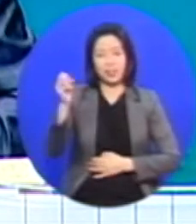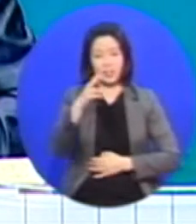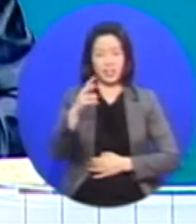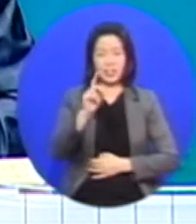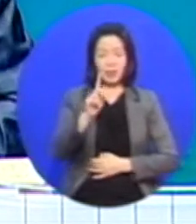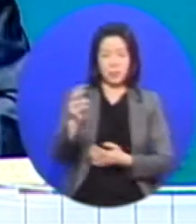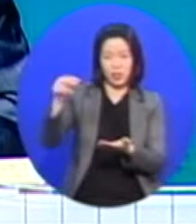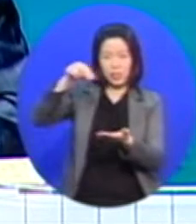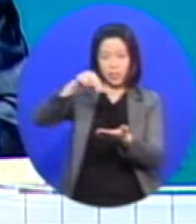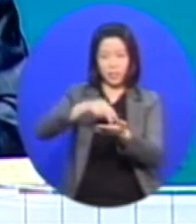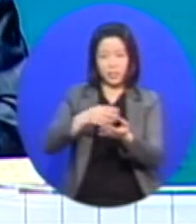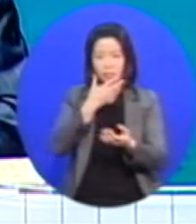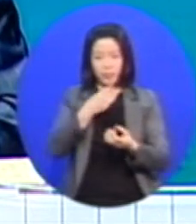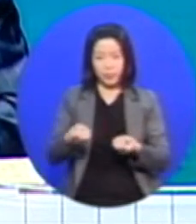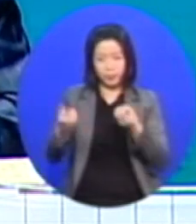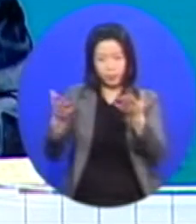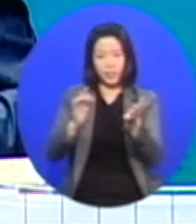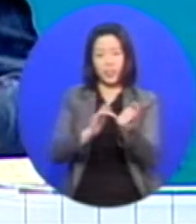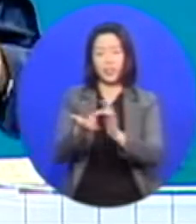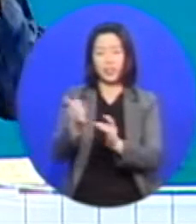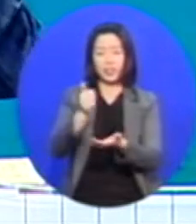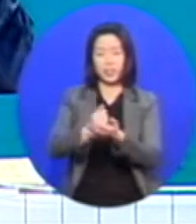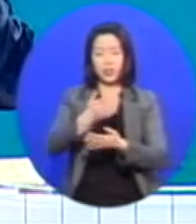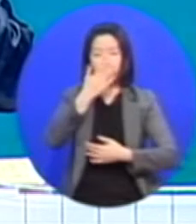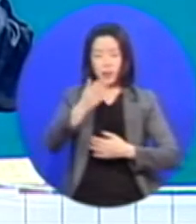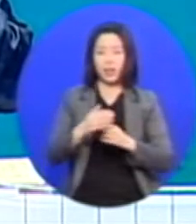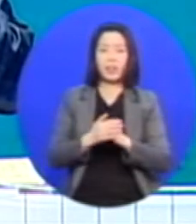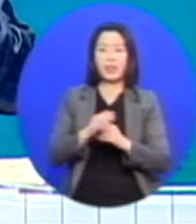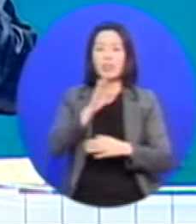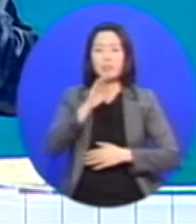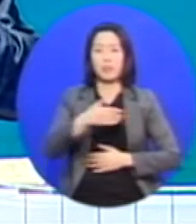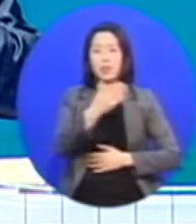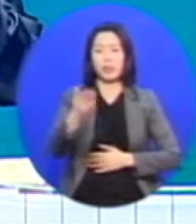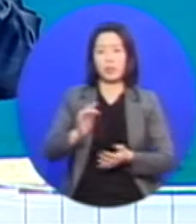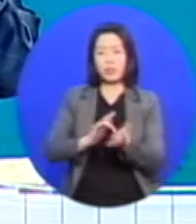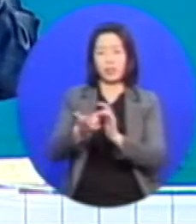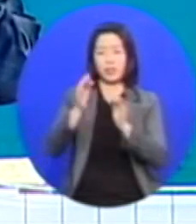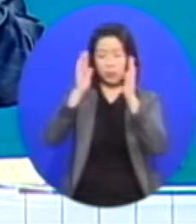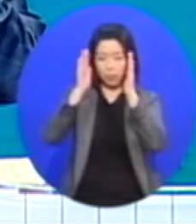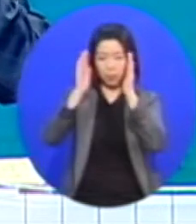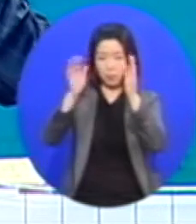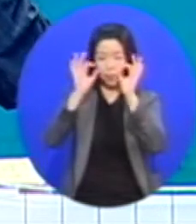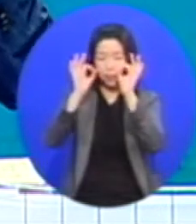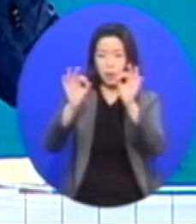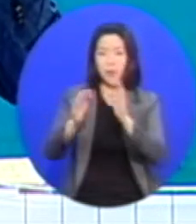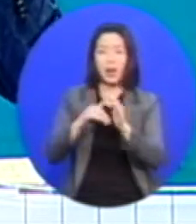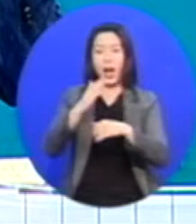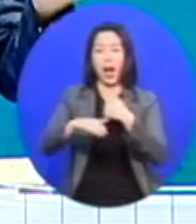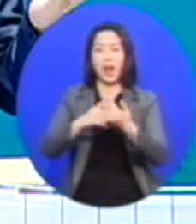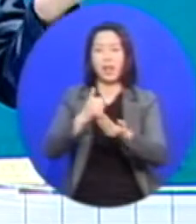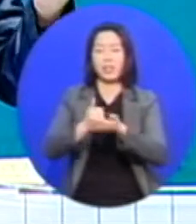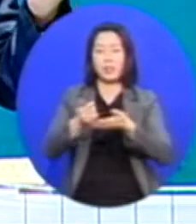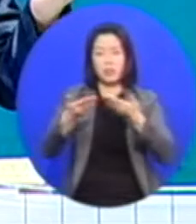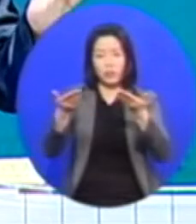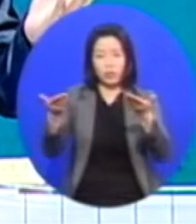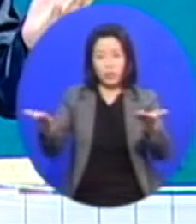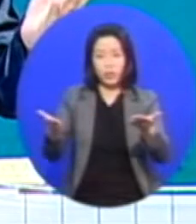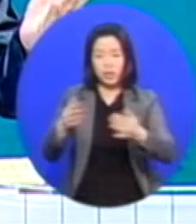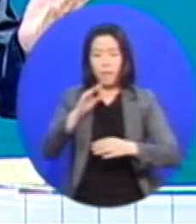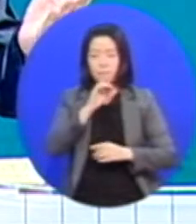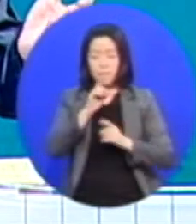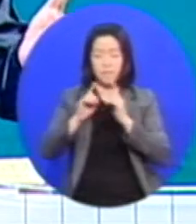시기를 축복한 예수님의 해주세요 여러분이 정말 예수님을 바라보면 하나님이 여러분에게 주신 e 말할 수 없이 엄청난